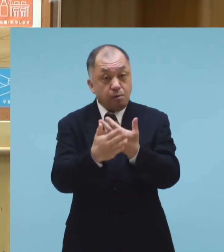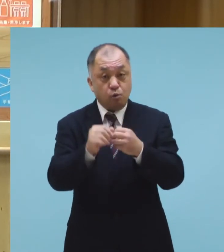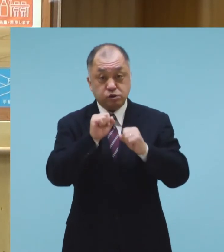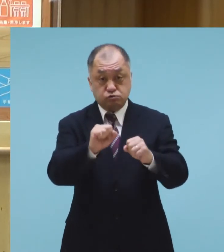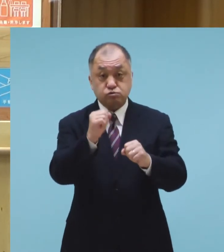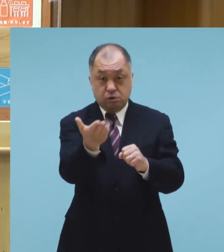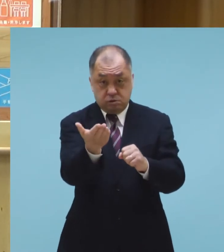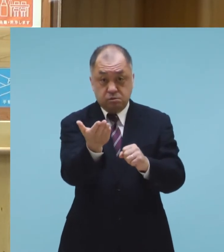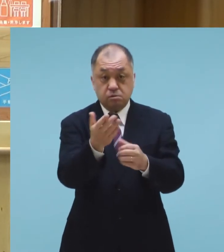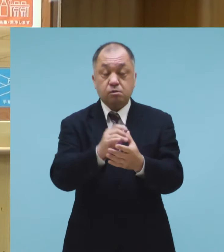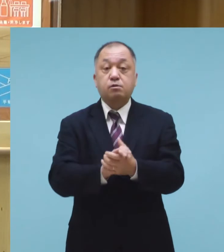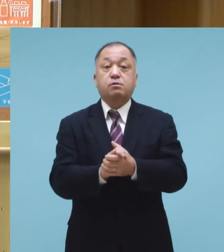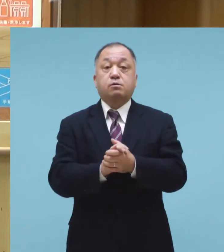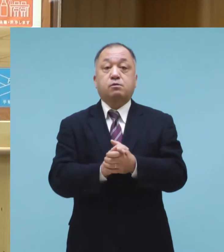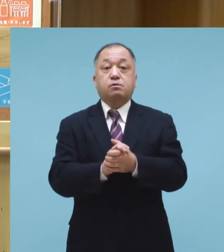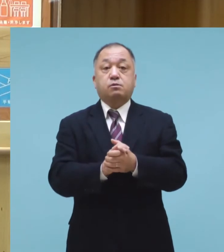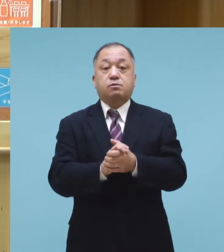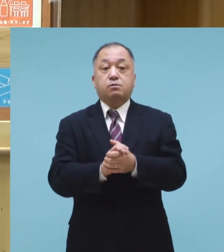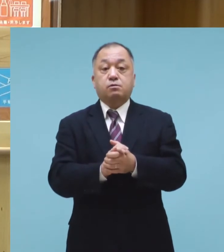か。